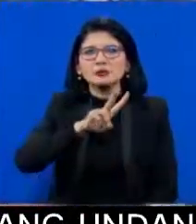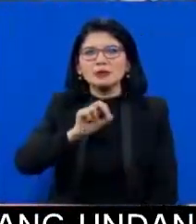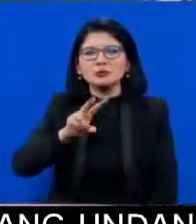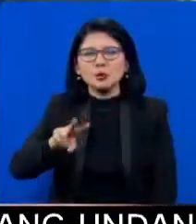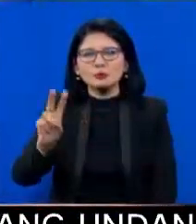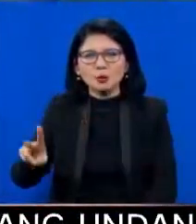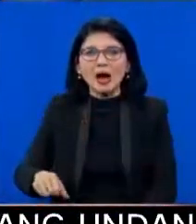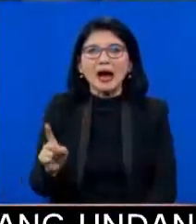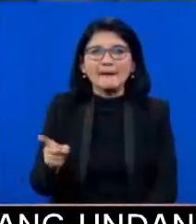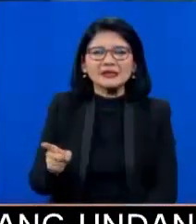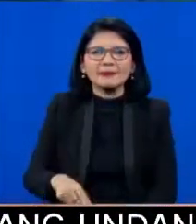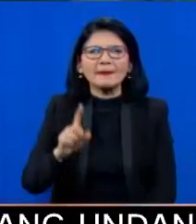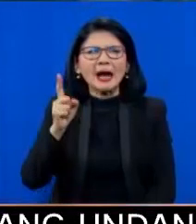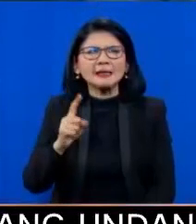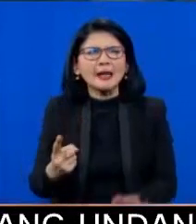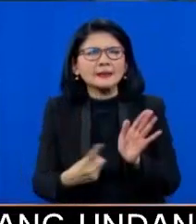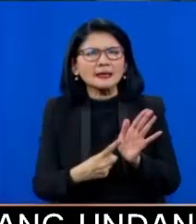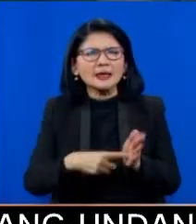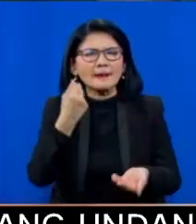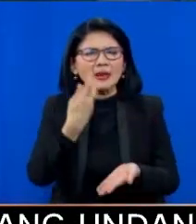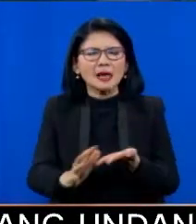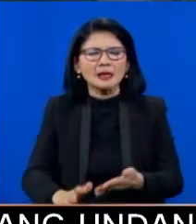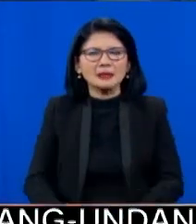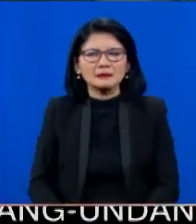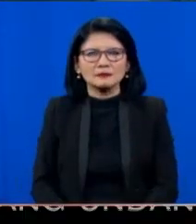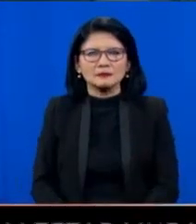2022 karena ada indikasi pelanggaran.